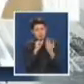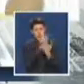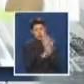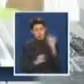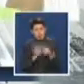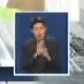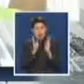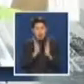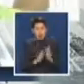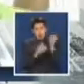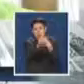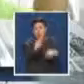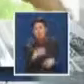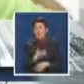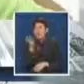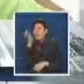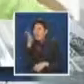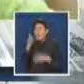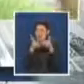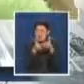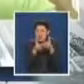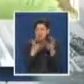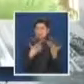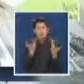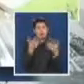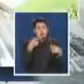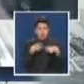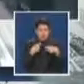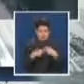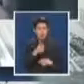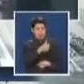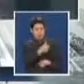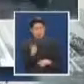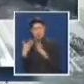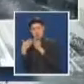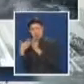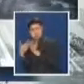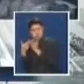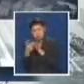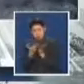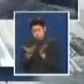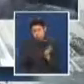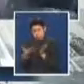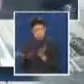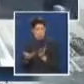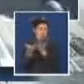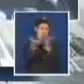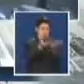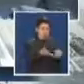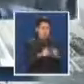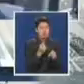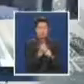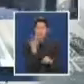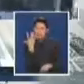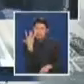คนก็ร้องว่าอยากได้เรือนะเพราะหลายพื้นที่สัญจรไม่ได้นะครับเรามีการส่งเรือท้องแบนนะครับจากทางส่วนกลางเนี่ยเข้าไ